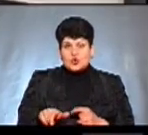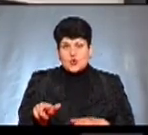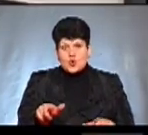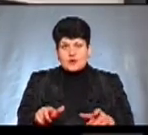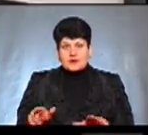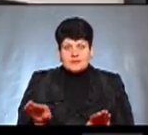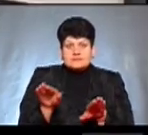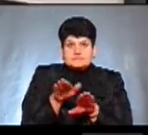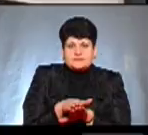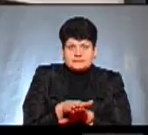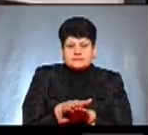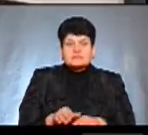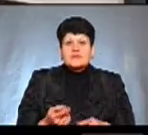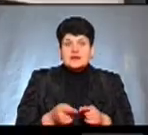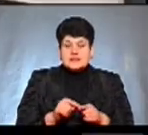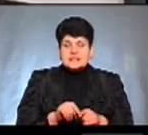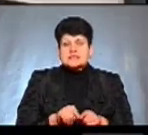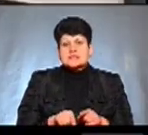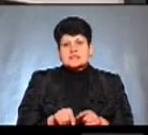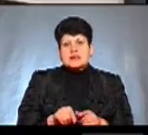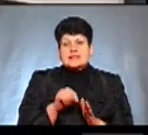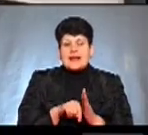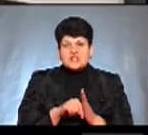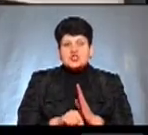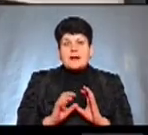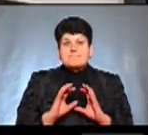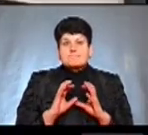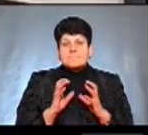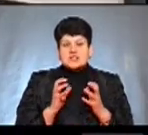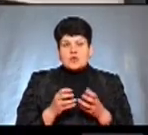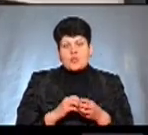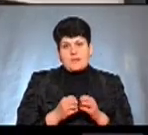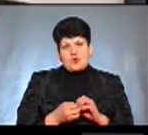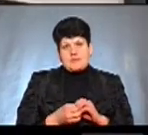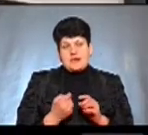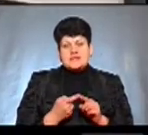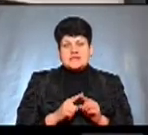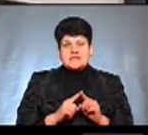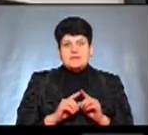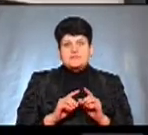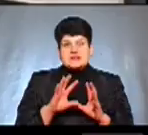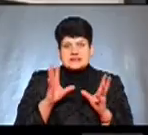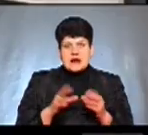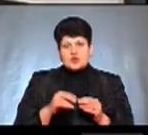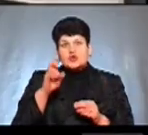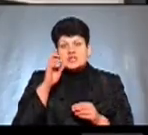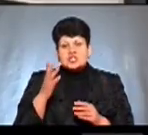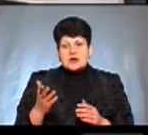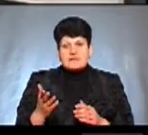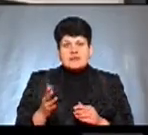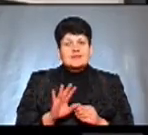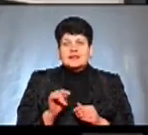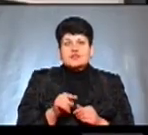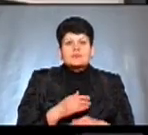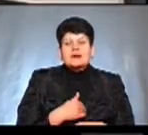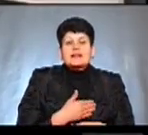одна на одну. Тому це значення, знову-таки, міжнародна проблема. Це проблема загальнодержавна. Тому, власне, не те, що ми